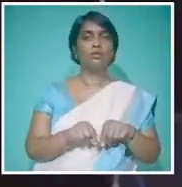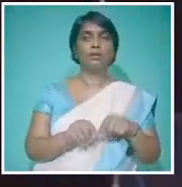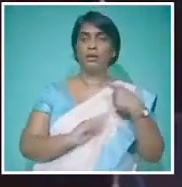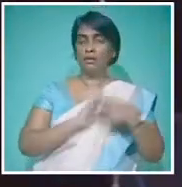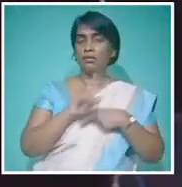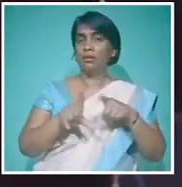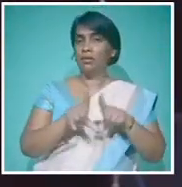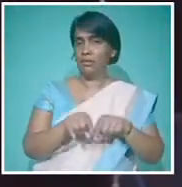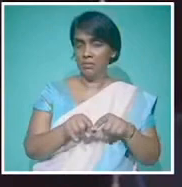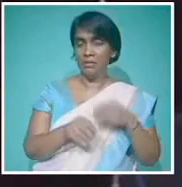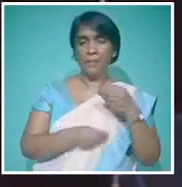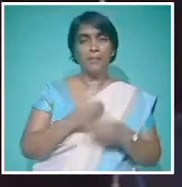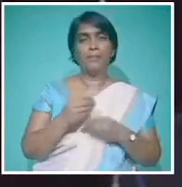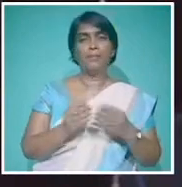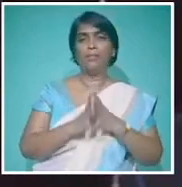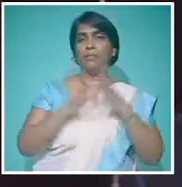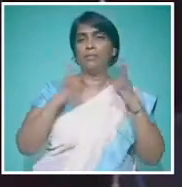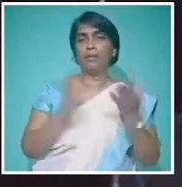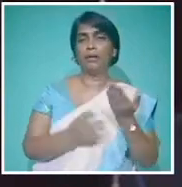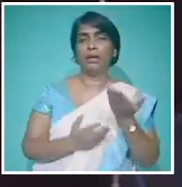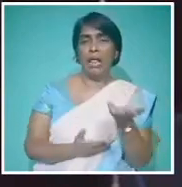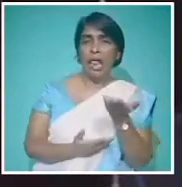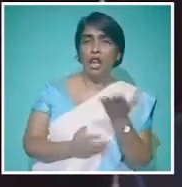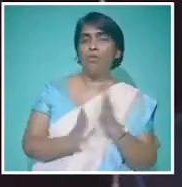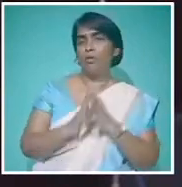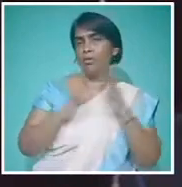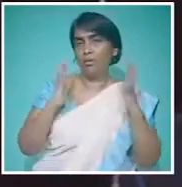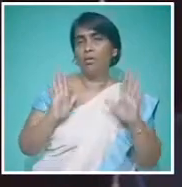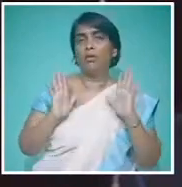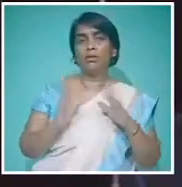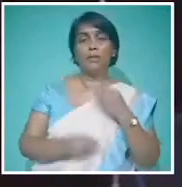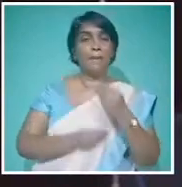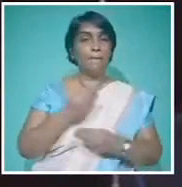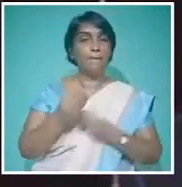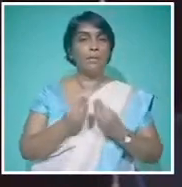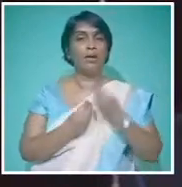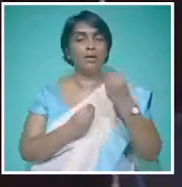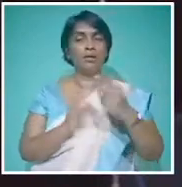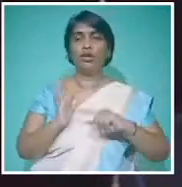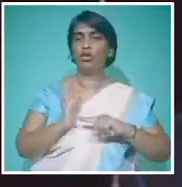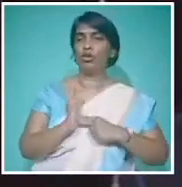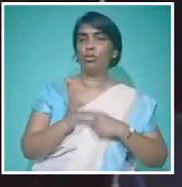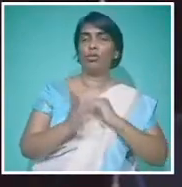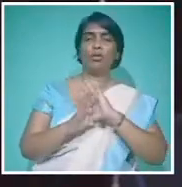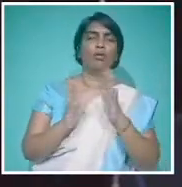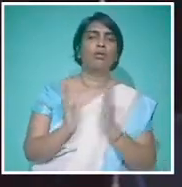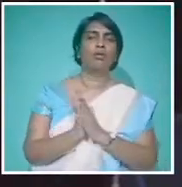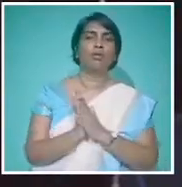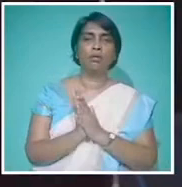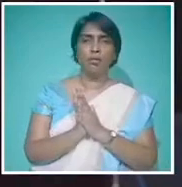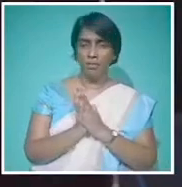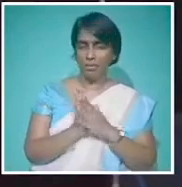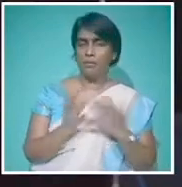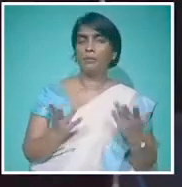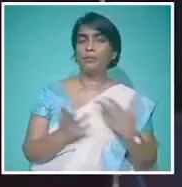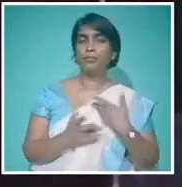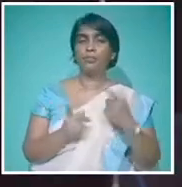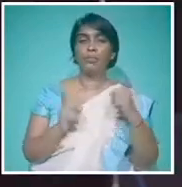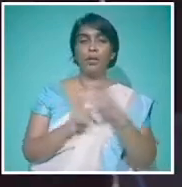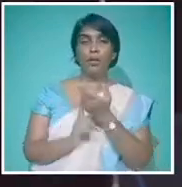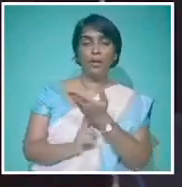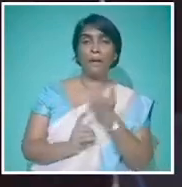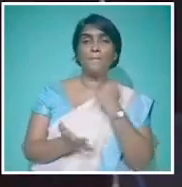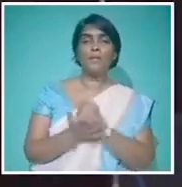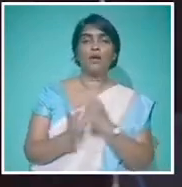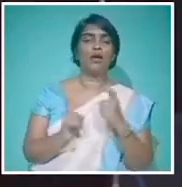දේශීය පාවහන් කර්මාන්තකරුවාට ඕන තරම් ඉල්ලුම තියෙනවා. හැබැයි නිෂ්පාදන දෙන්න අමුද්‍රව්‍ය නැහැ. අමුද්‍රව්‍ය ගන්න ඩොලර් ඉල්ලුවම